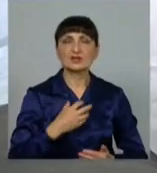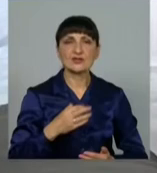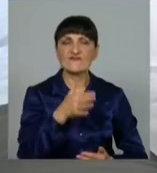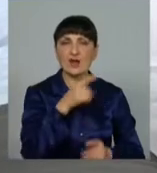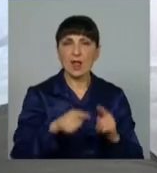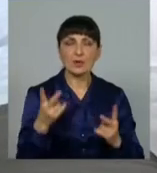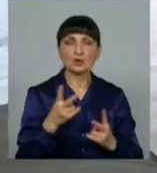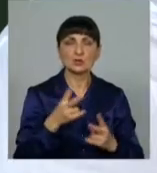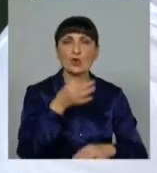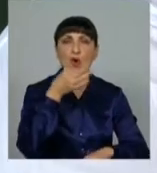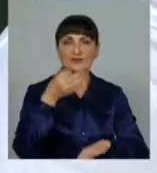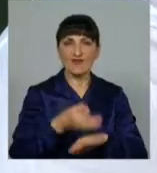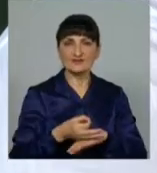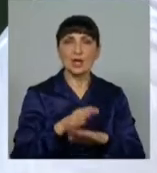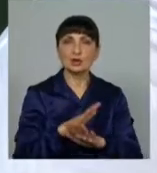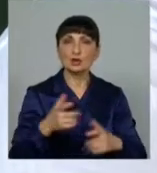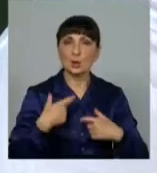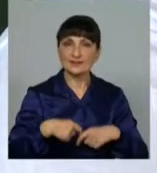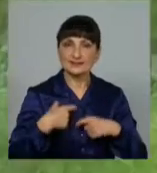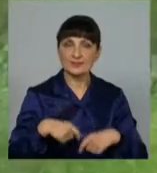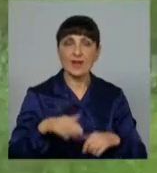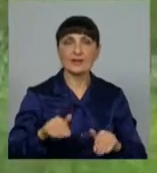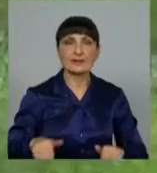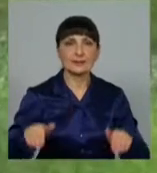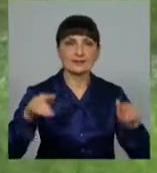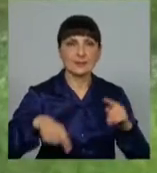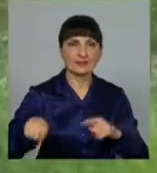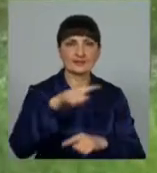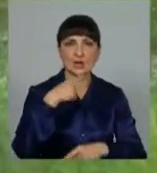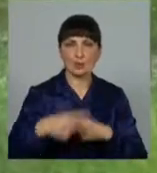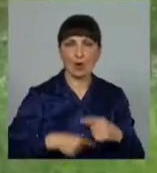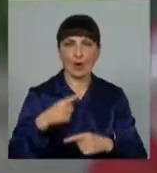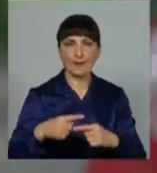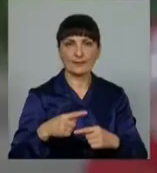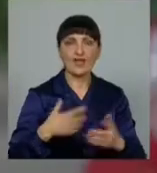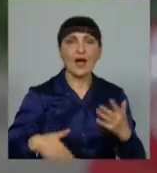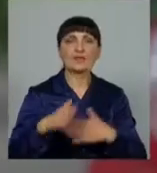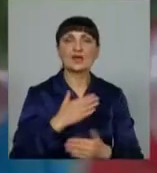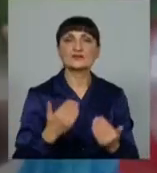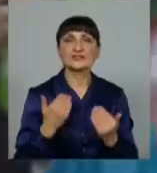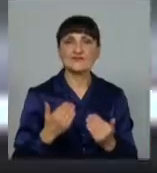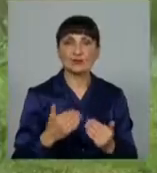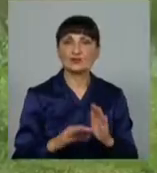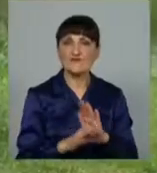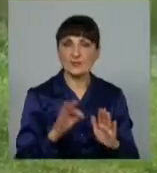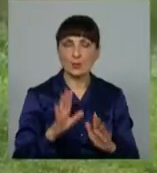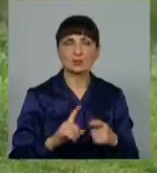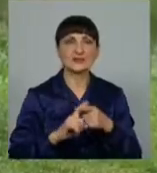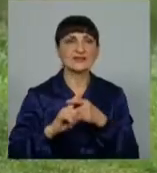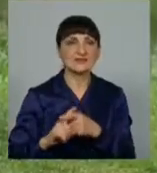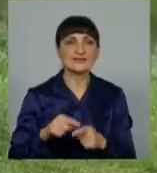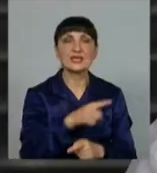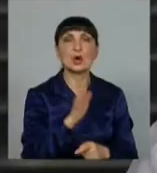нужно проявлять ответственность не только за себя, но и за подрастающее поколение. Ведь только от нашего сегодняшнего выбора будет зависеть